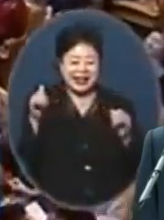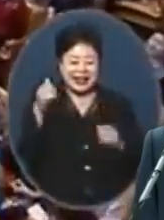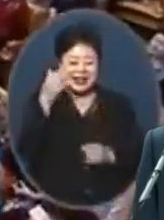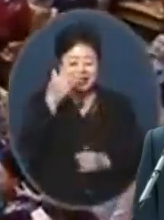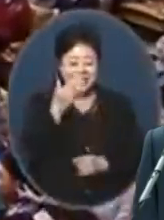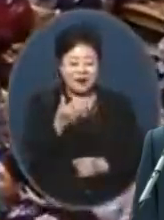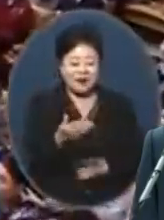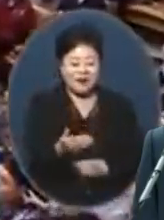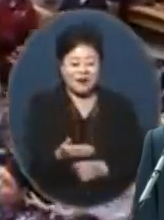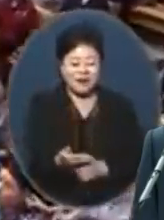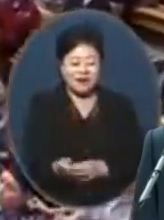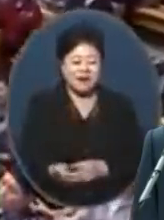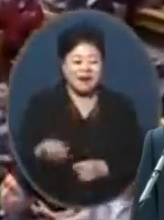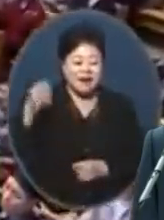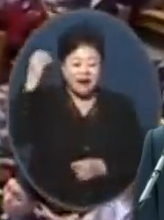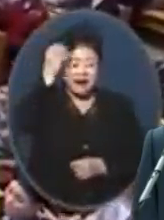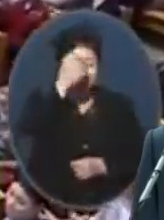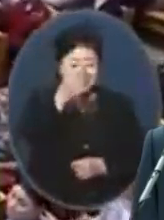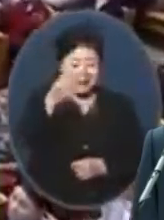자여